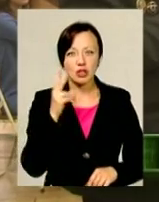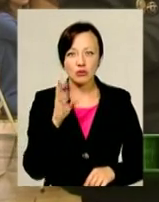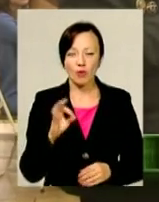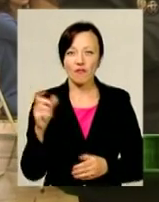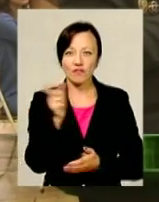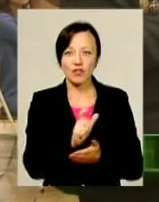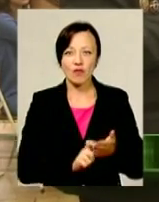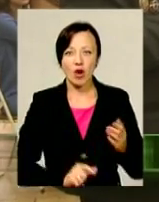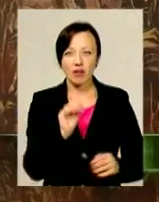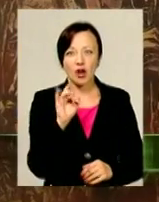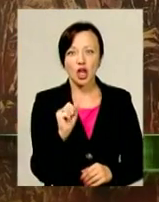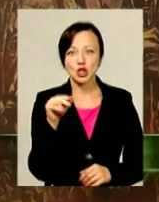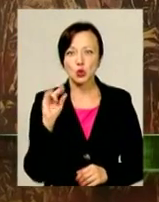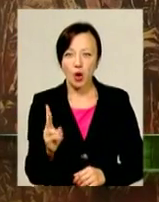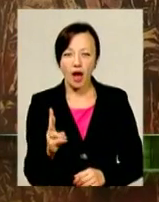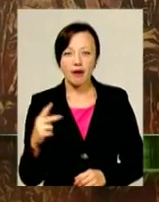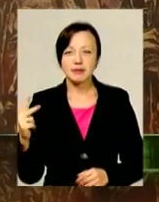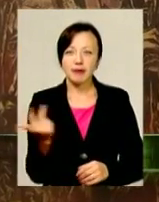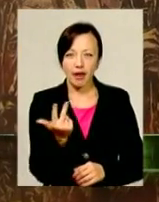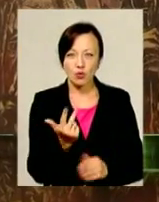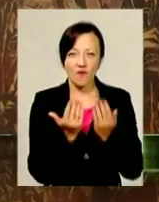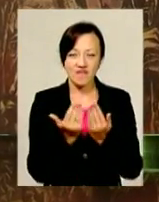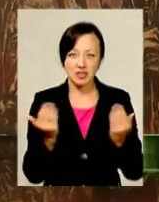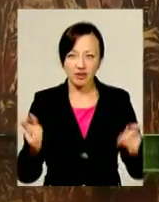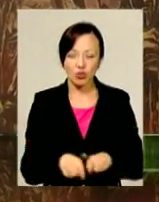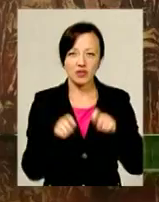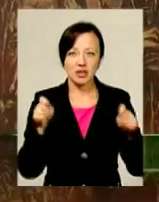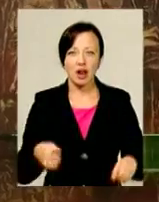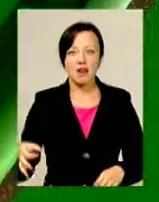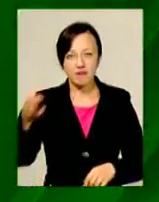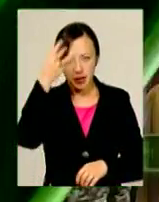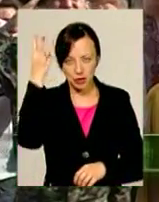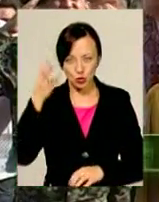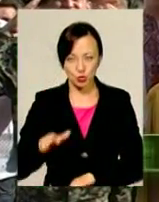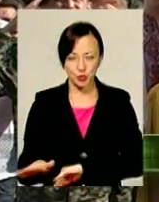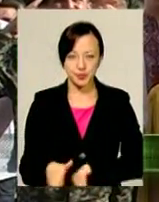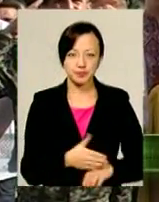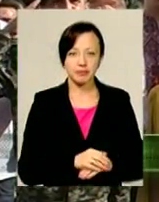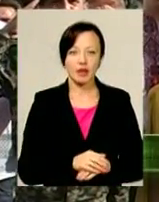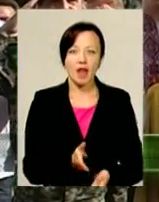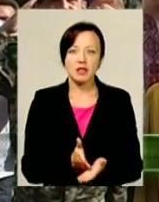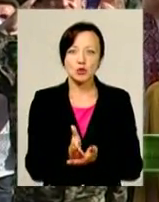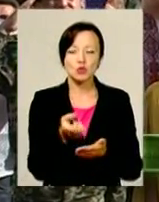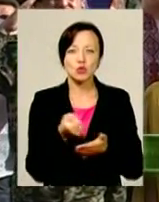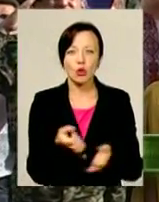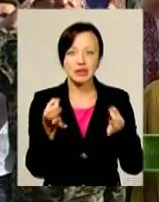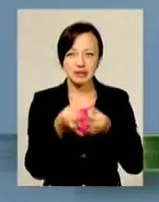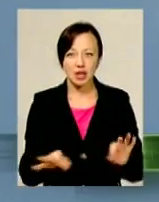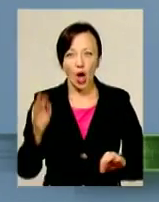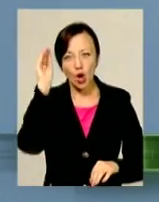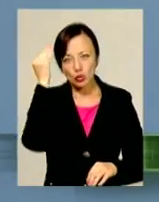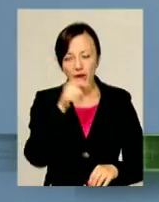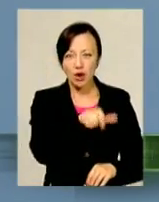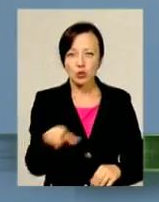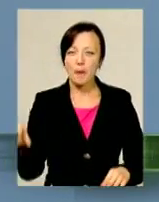Валерія Франчука. Третю персональну виставку відомого митця відкрили в обласному центрі. На шляху до незалежності – думки